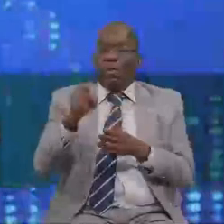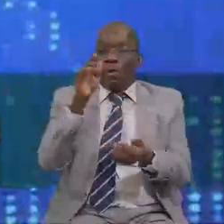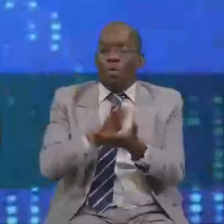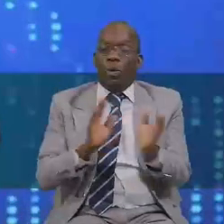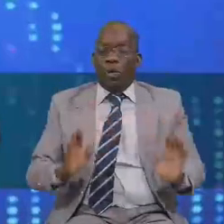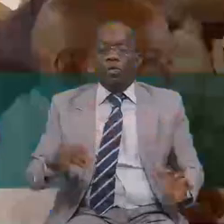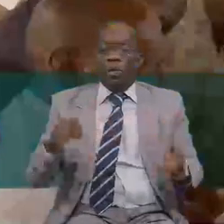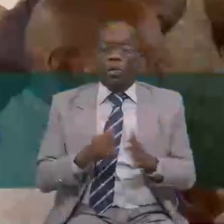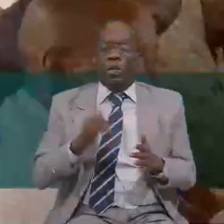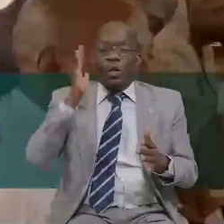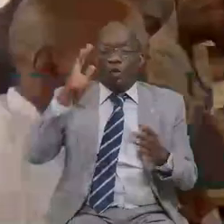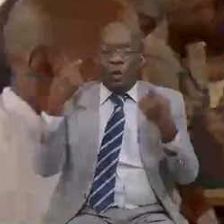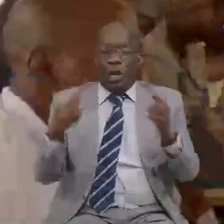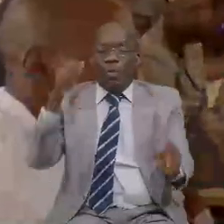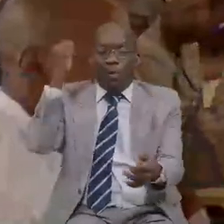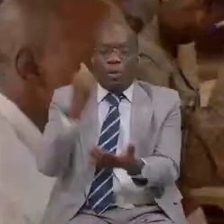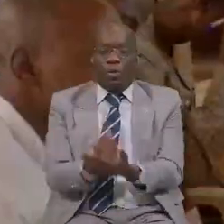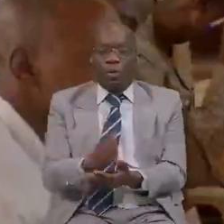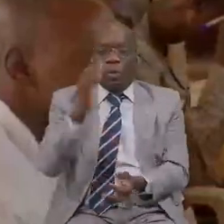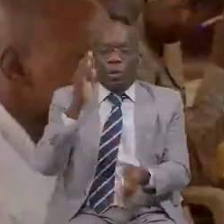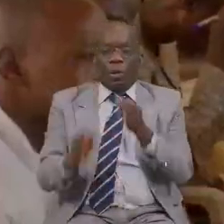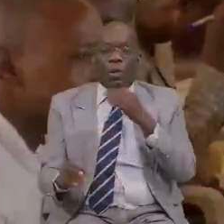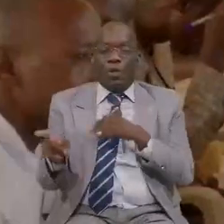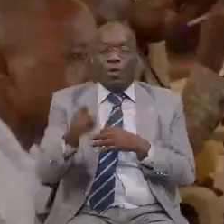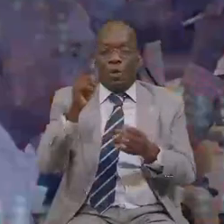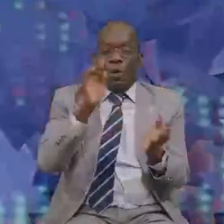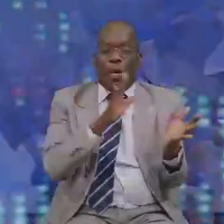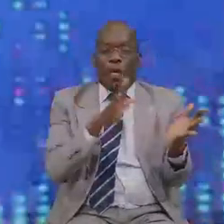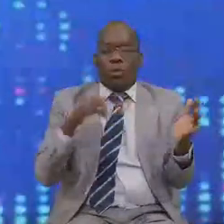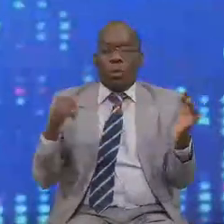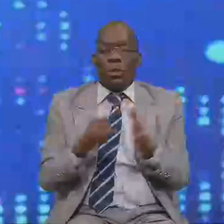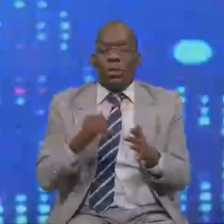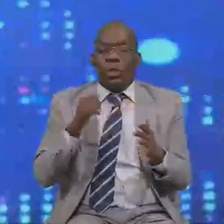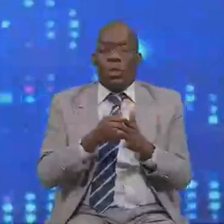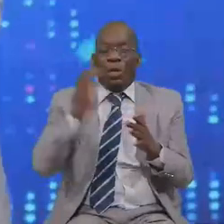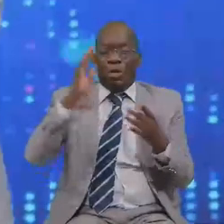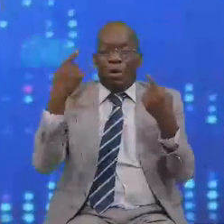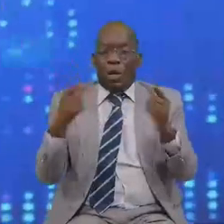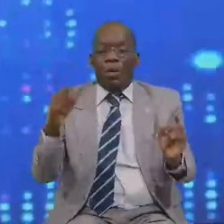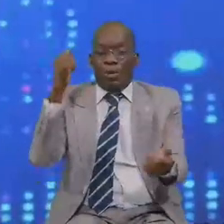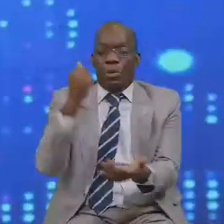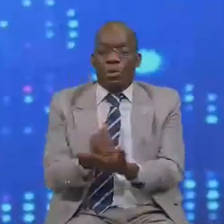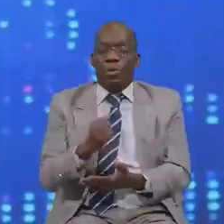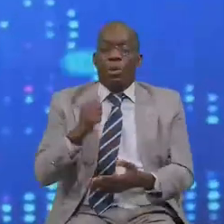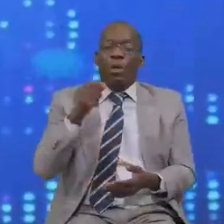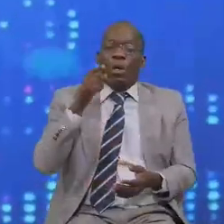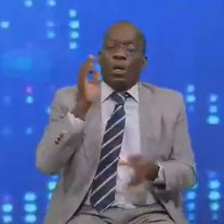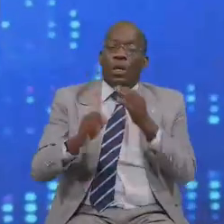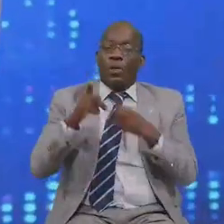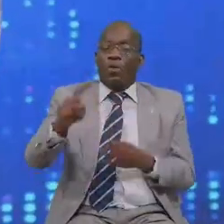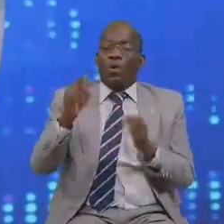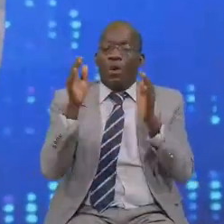arriver. Si tu l'espères, ça va arriver. Si tu pries pour cela, ça